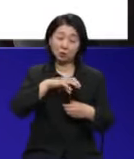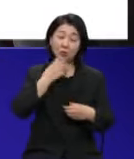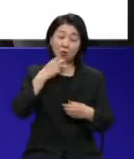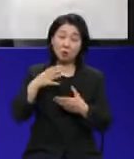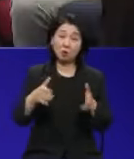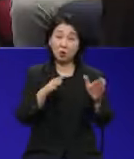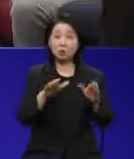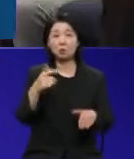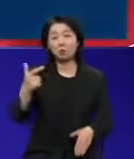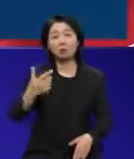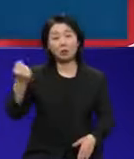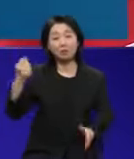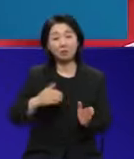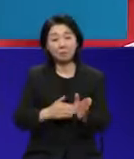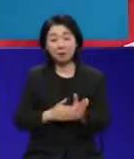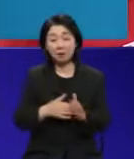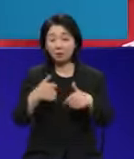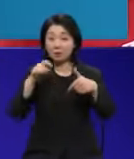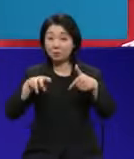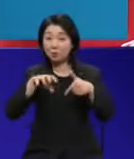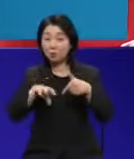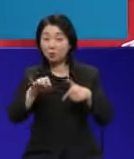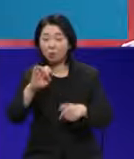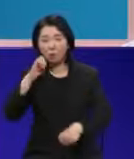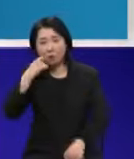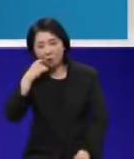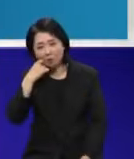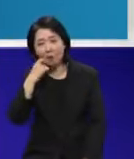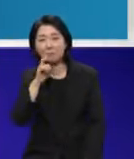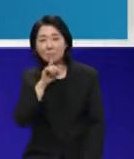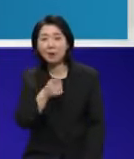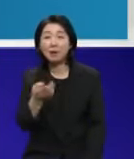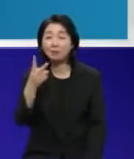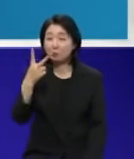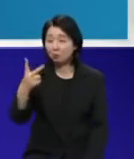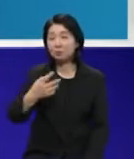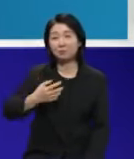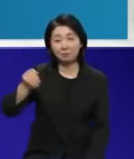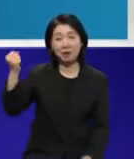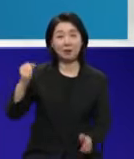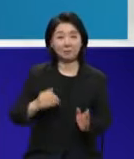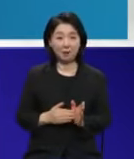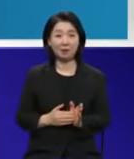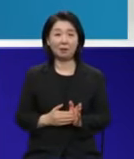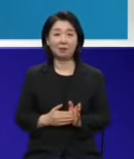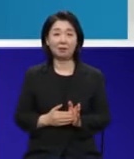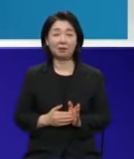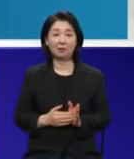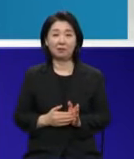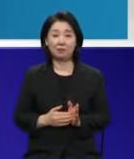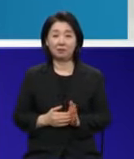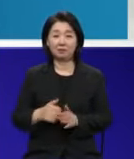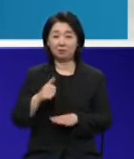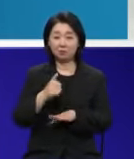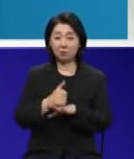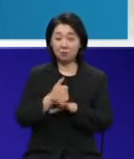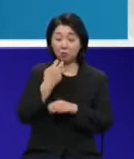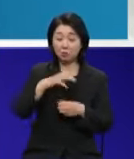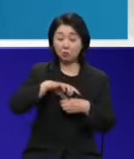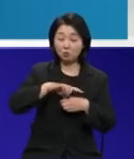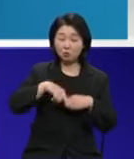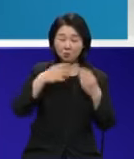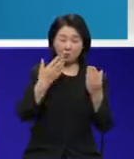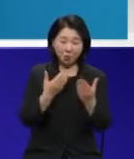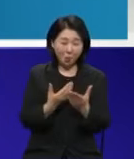곳을 가져 갔거든요 인천 지역도 굉장히 어렵다고 봤는데 두 곳에서 의석을가 가져가면서 그 적어도 수도권 전멸